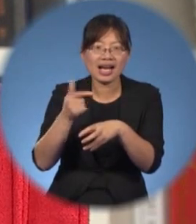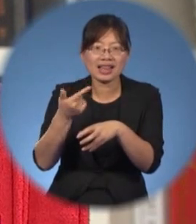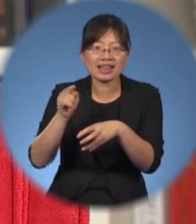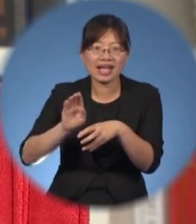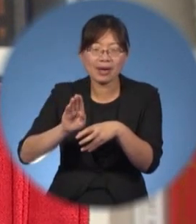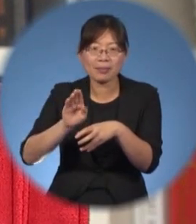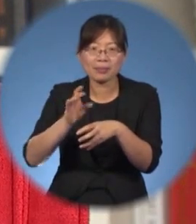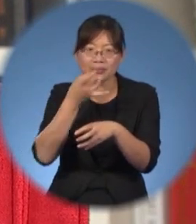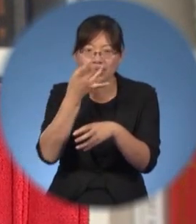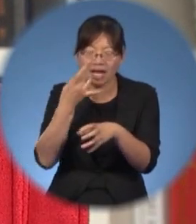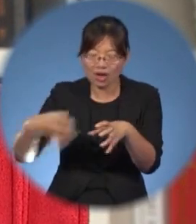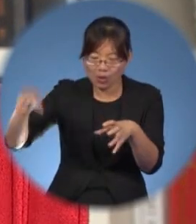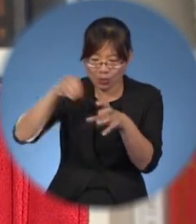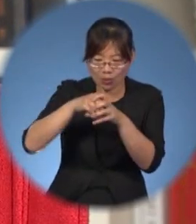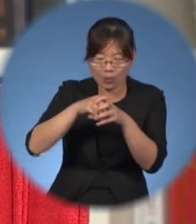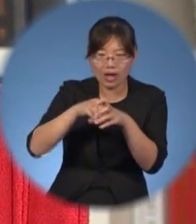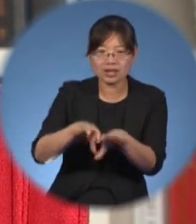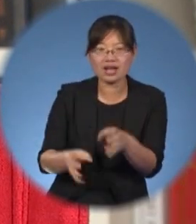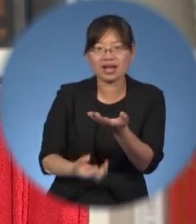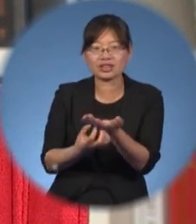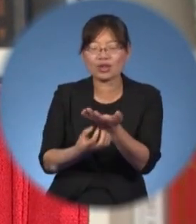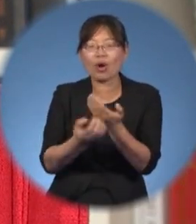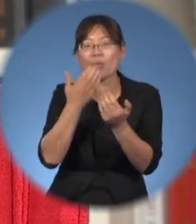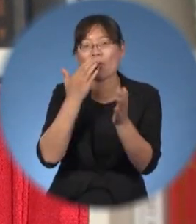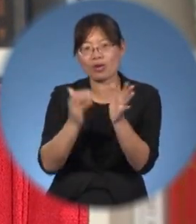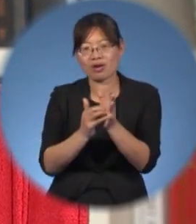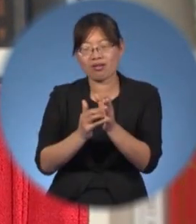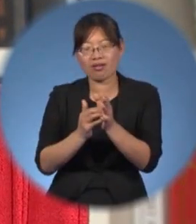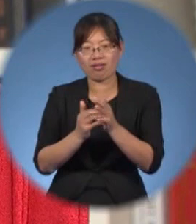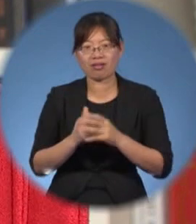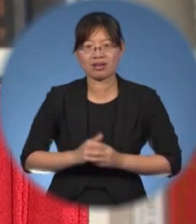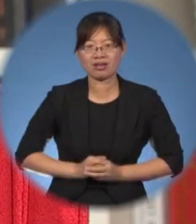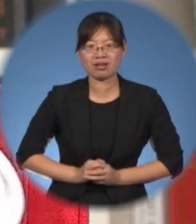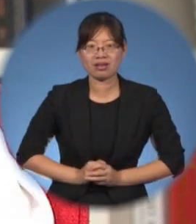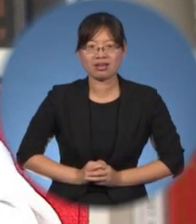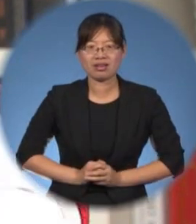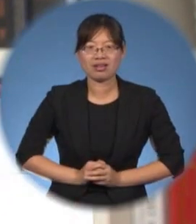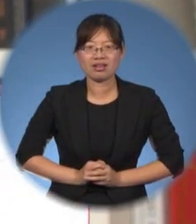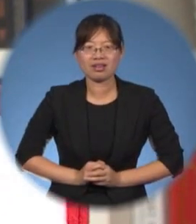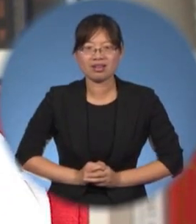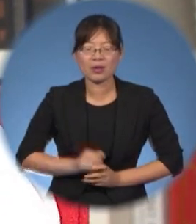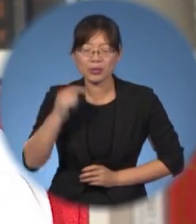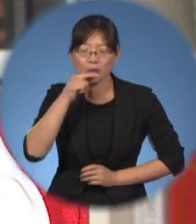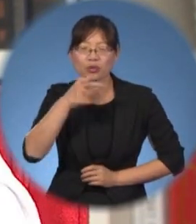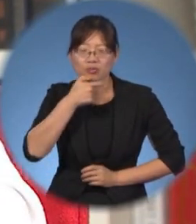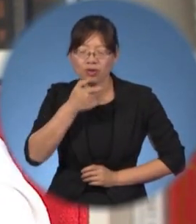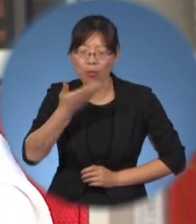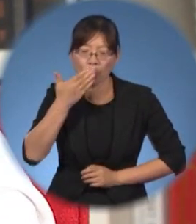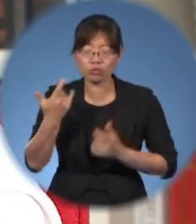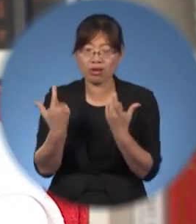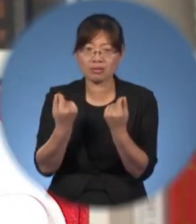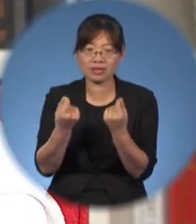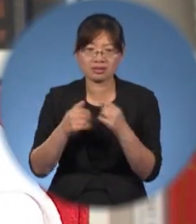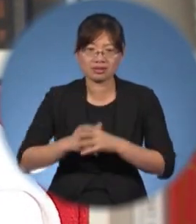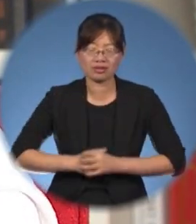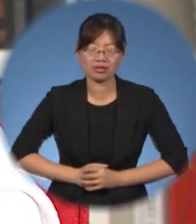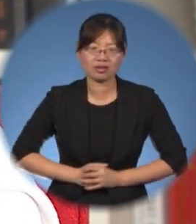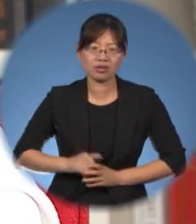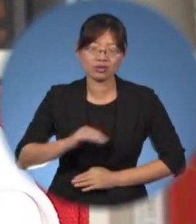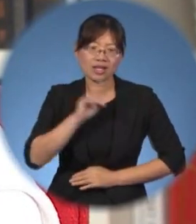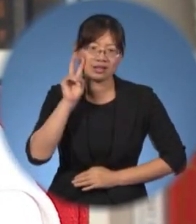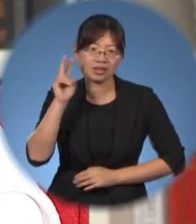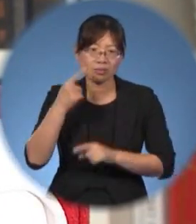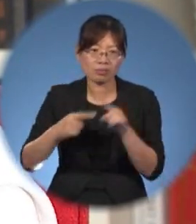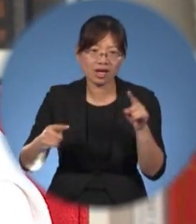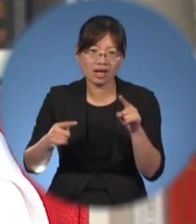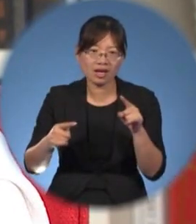있죠. 예. 그걸 집어넣어서 그걸 끓여 먹었어요. 아이고. 그러니 그게 소금을 먹는 거죠. 소금을. 그렇죠. 그리고 우리가 이틀 한